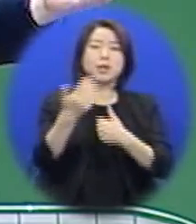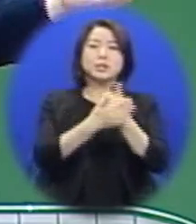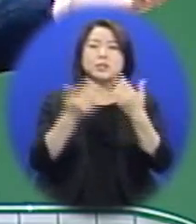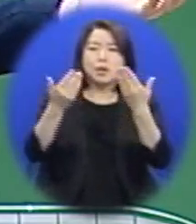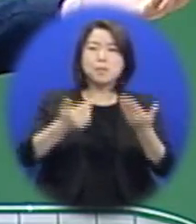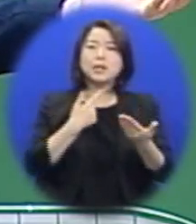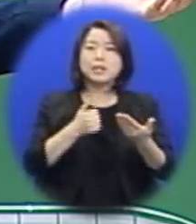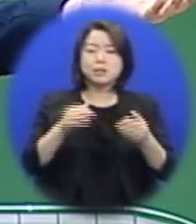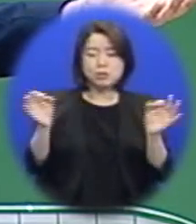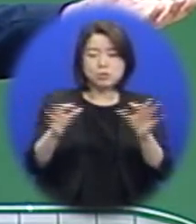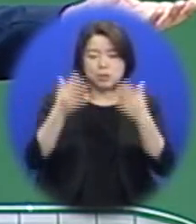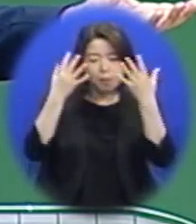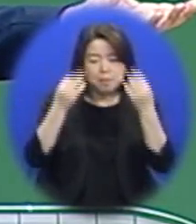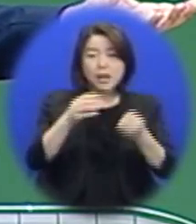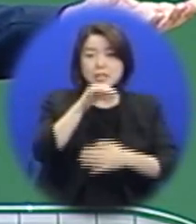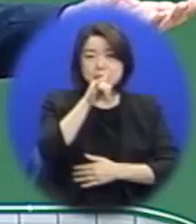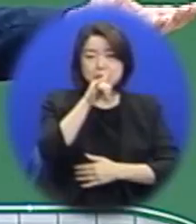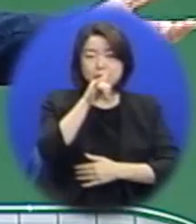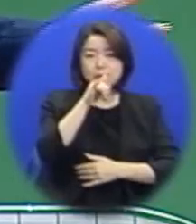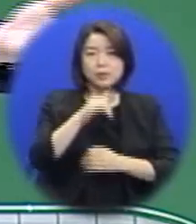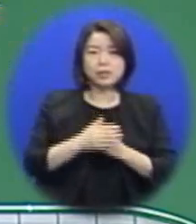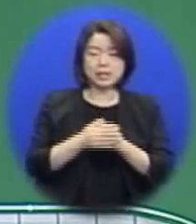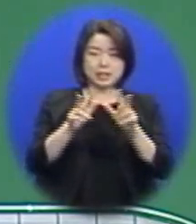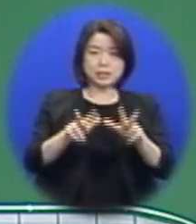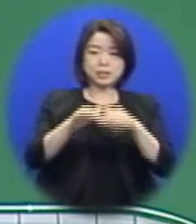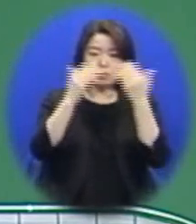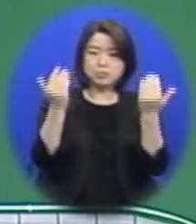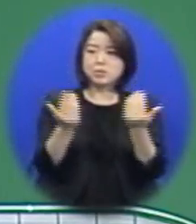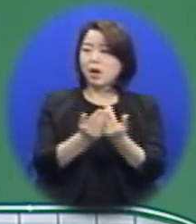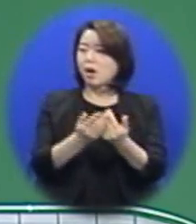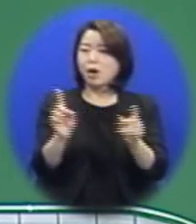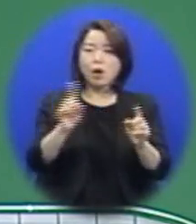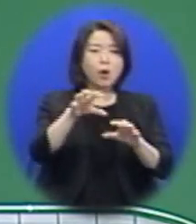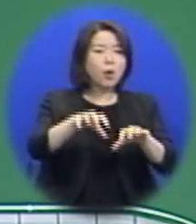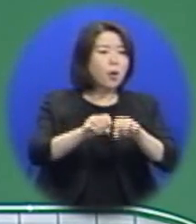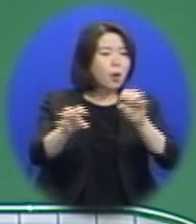순간이 얼마나 많습니까? 지금 다 어디 갔습니까?